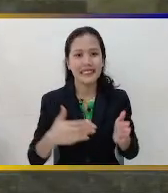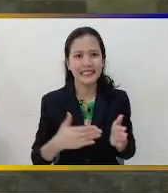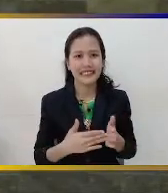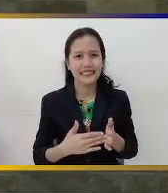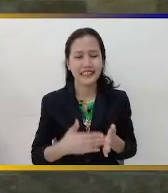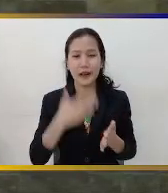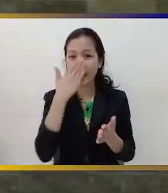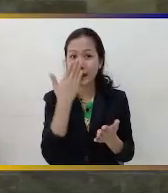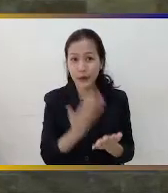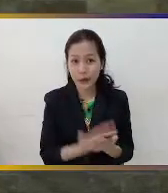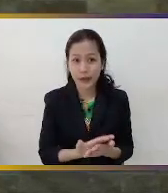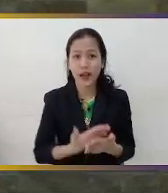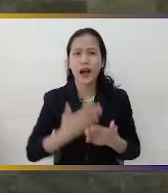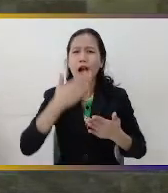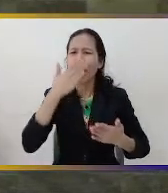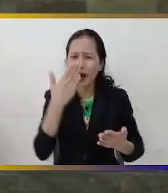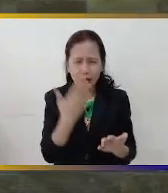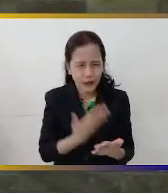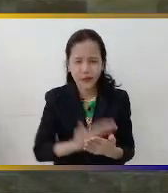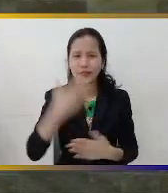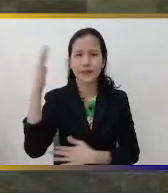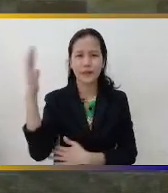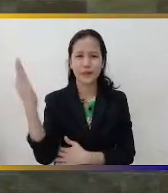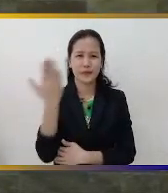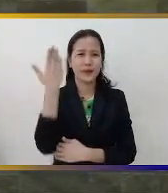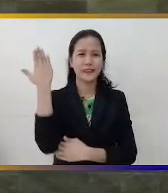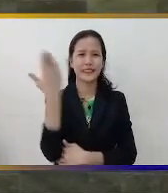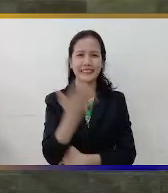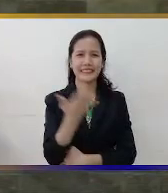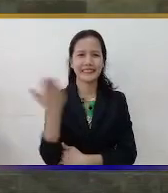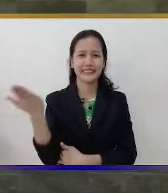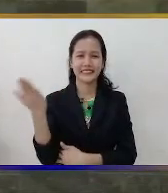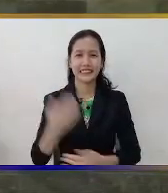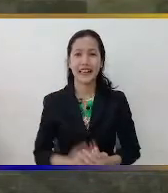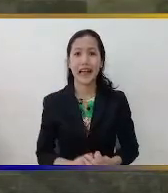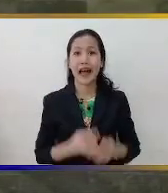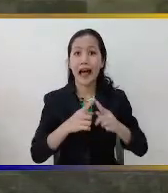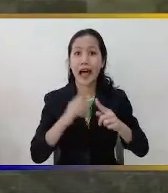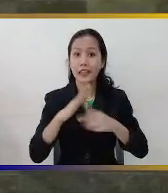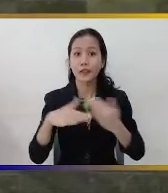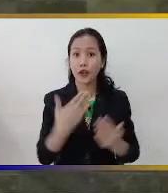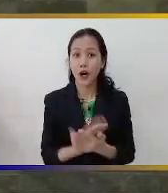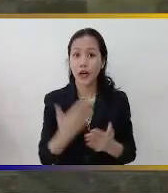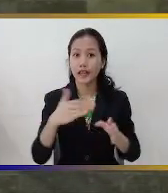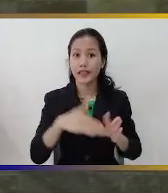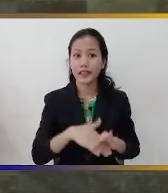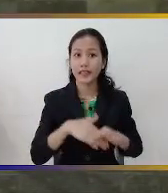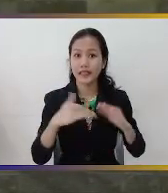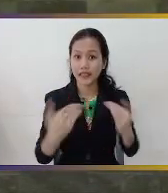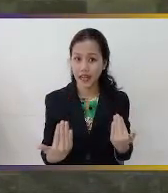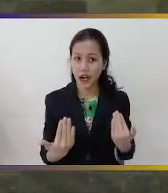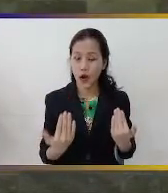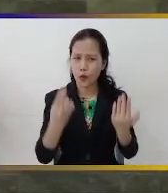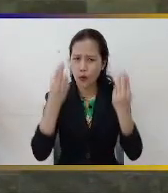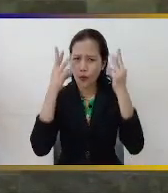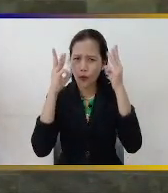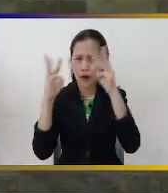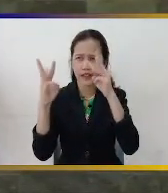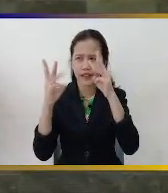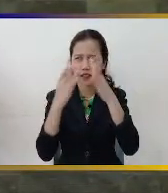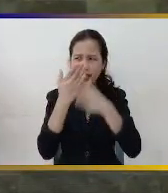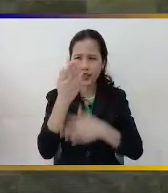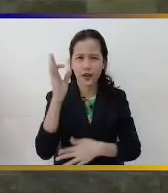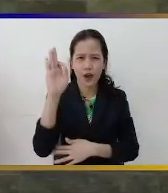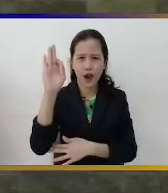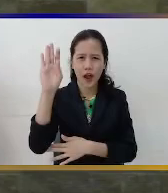bawat isa po sa atin at sa lahat po na nandiyan po sa virtual crowd sa ating pong Google Meet. A blessed Sunday morning, and